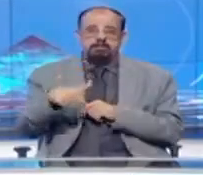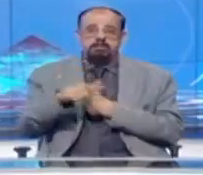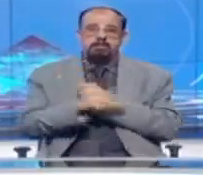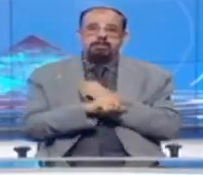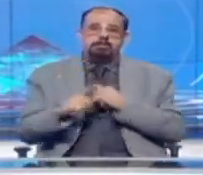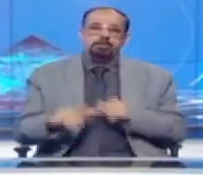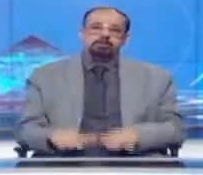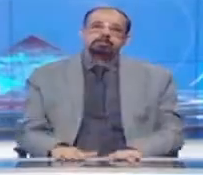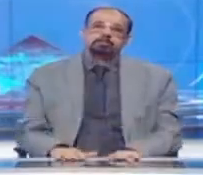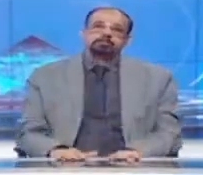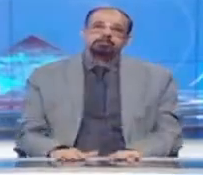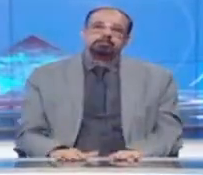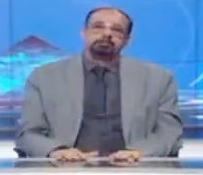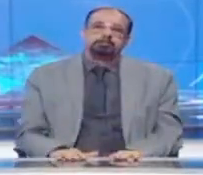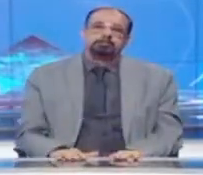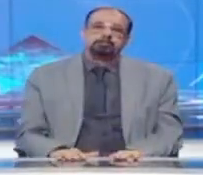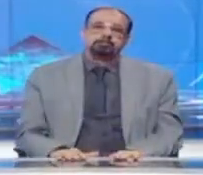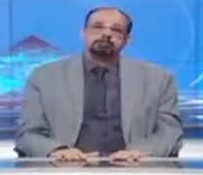6 أسابيع.